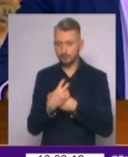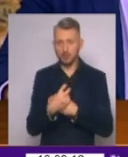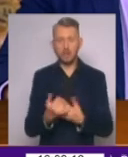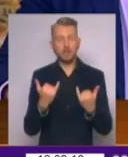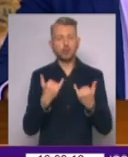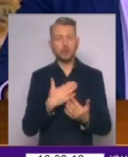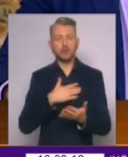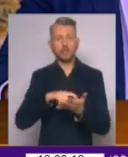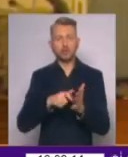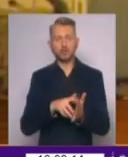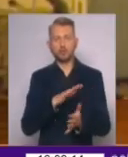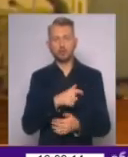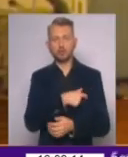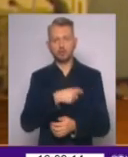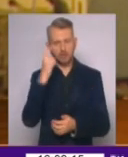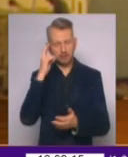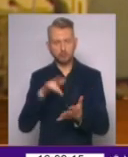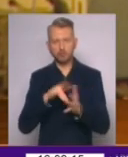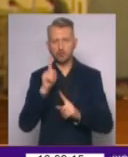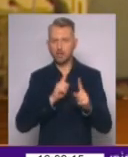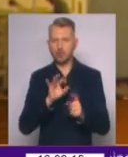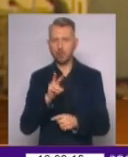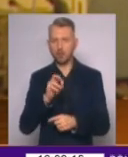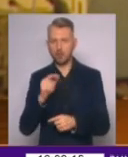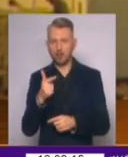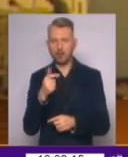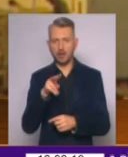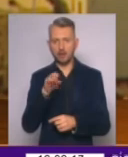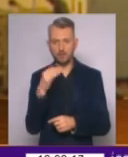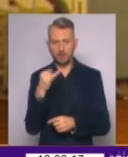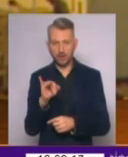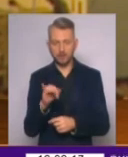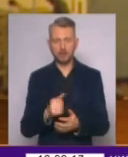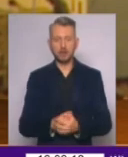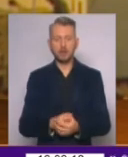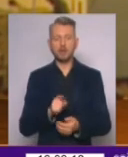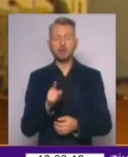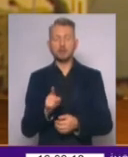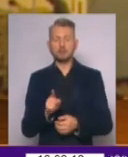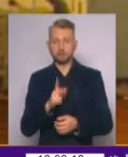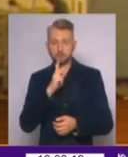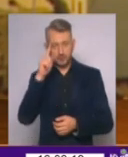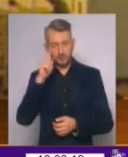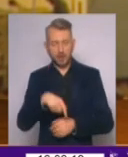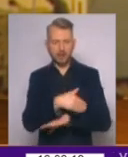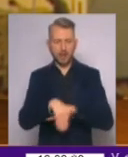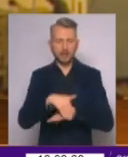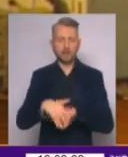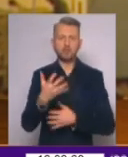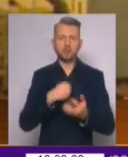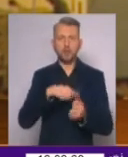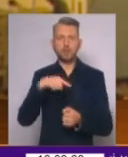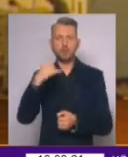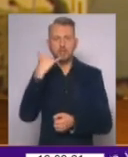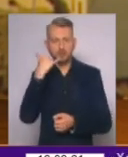що сьогодні в нашій студії був депутат Київської міської ради пан Олег Гелевей. Прямо зараз на ваших екранах адреса приймальні і номер телефону депутатської приймальні